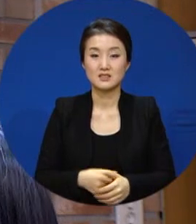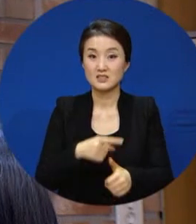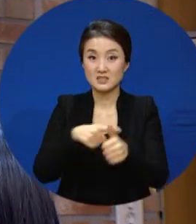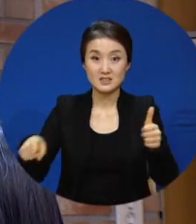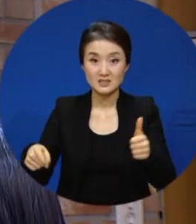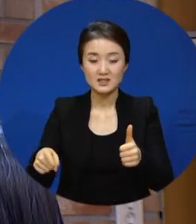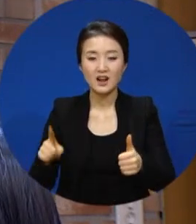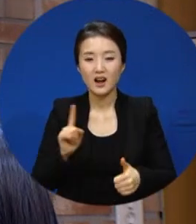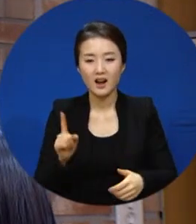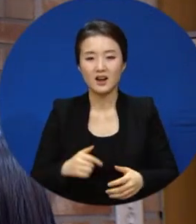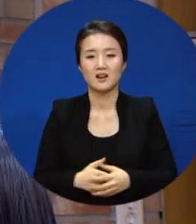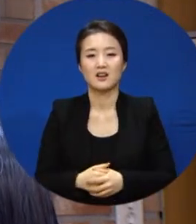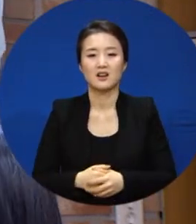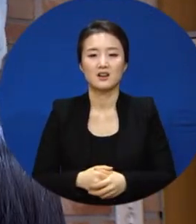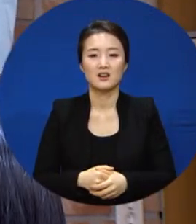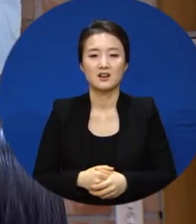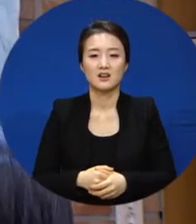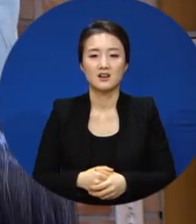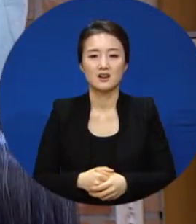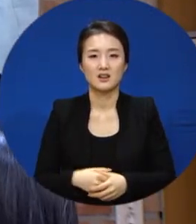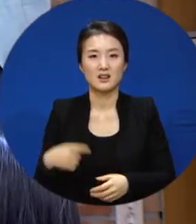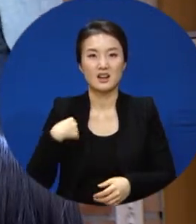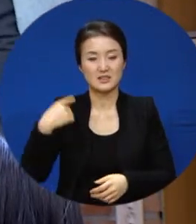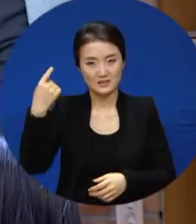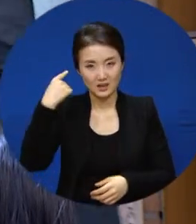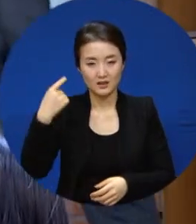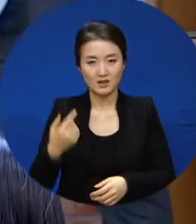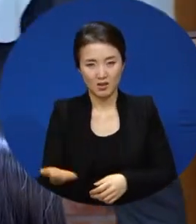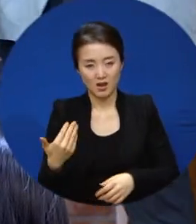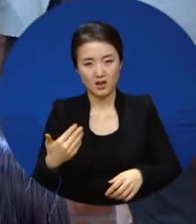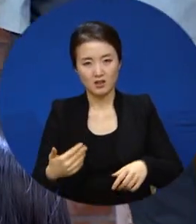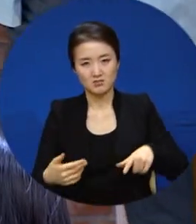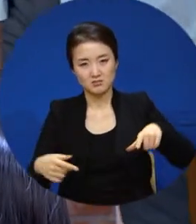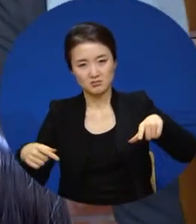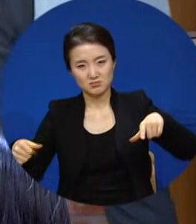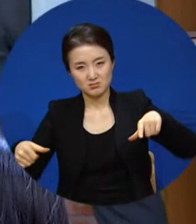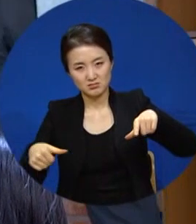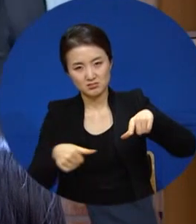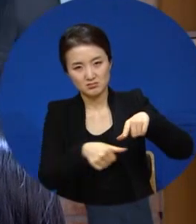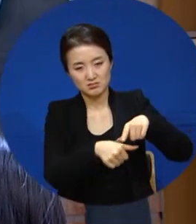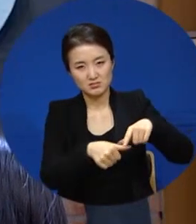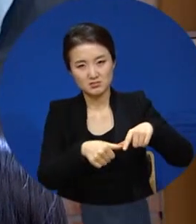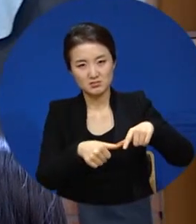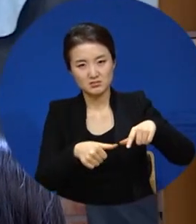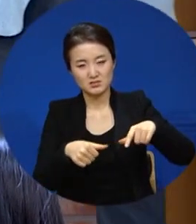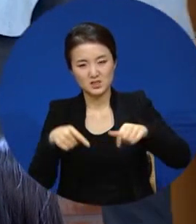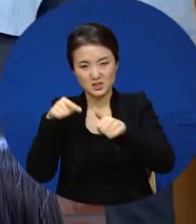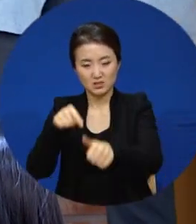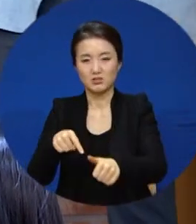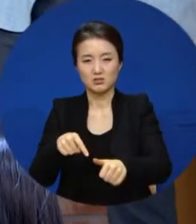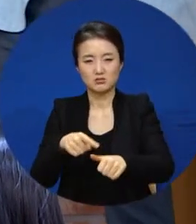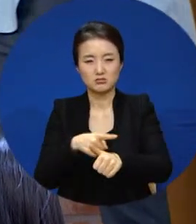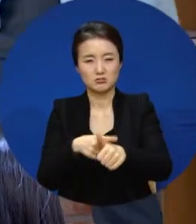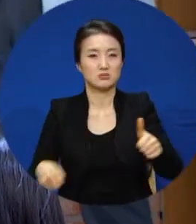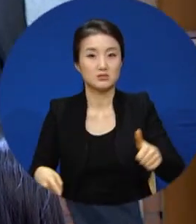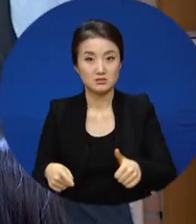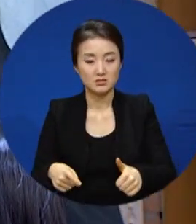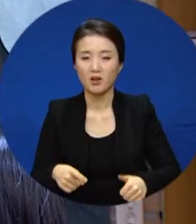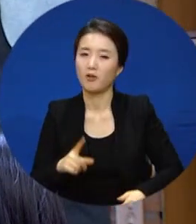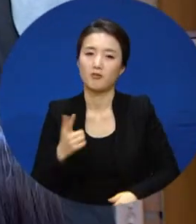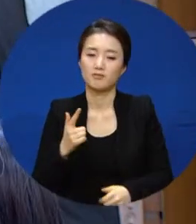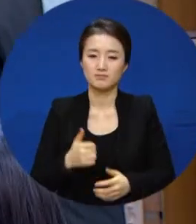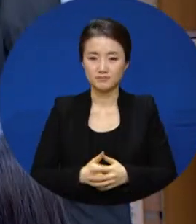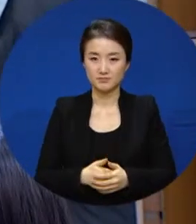칼로 나 같으면 진하게 약하고 주겠어 같아요 제 나가게 하고 근데 한신은 그 분량 * 잡아서 그 얘기 하죠 내가 옛날에